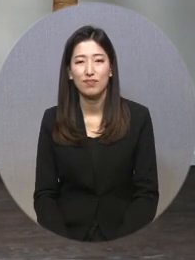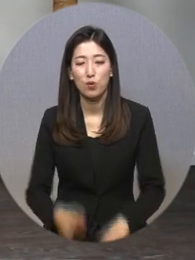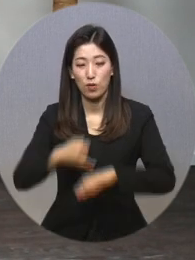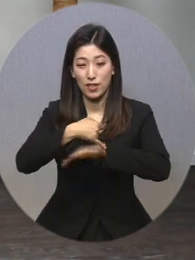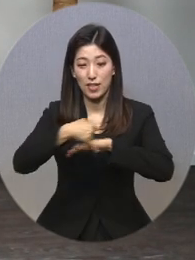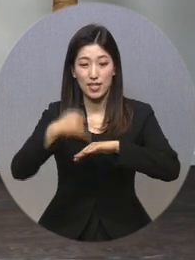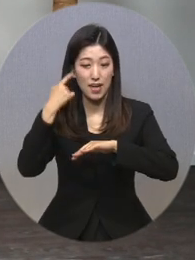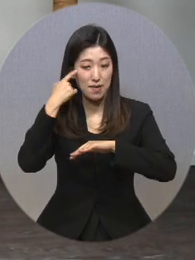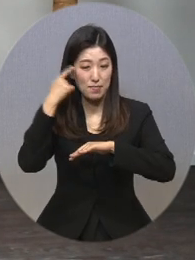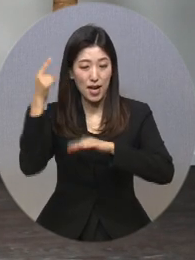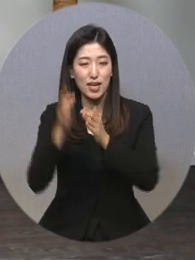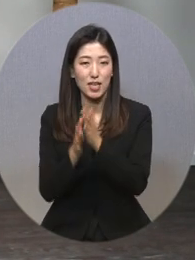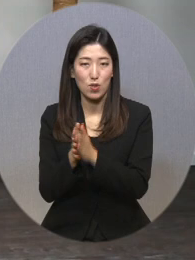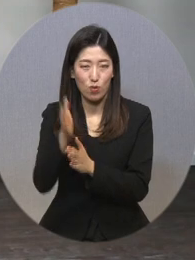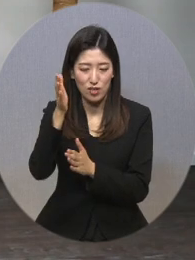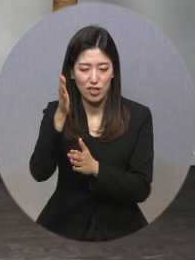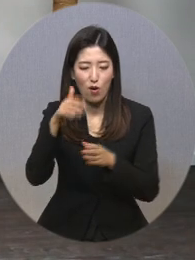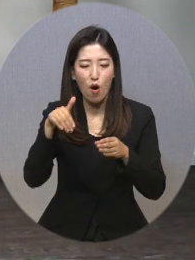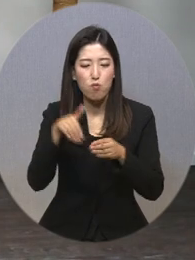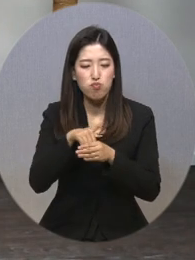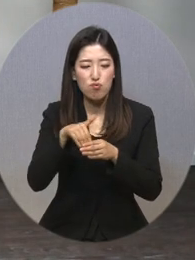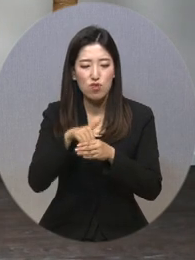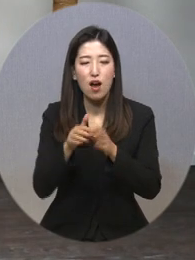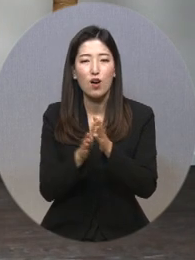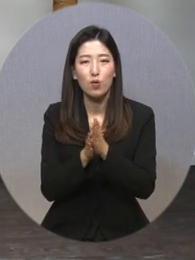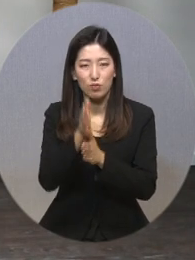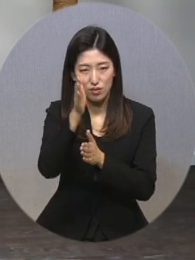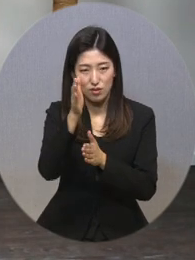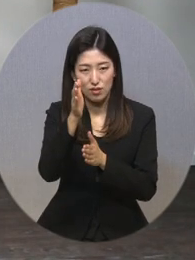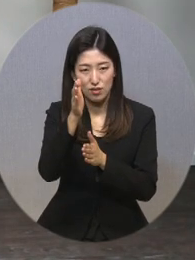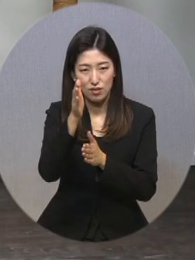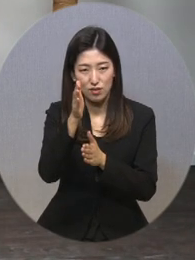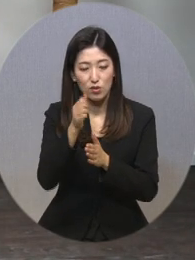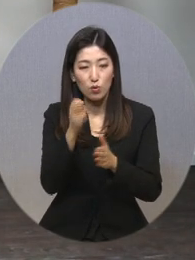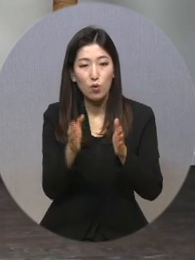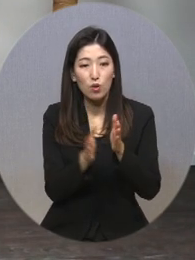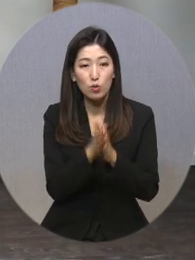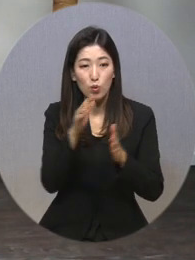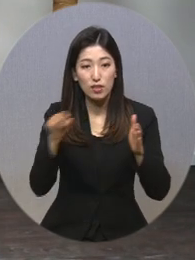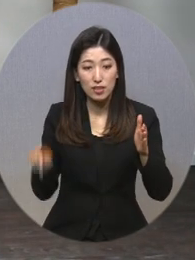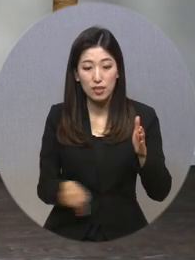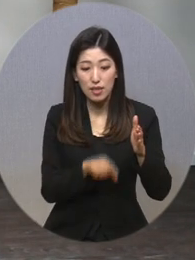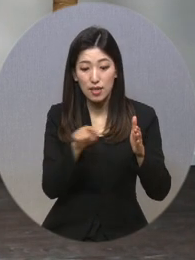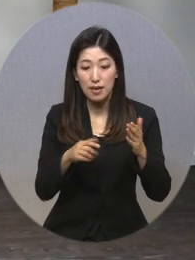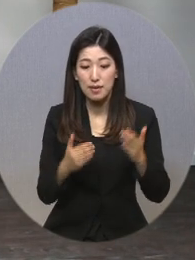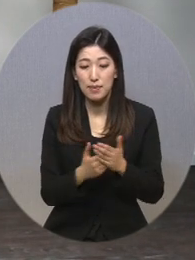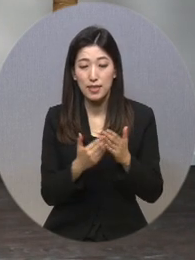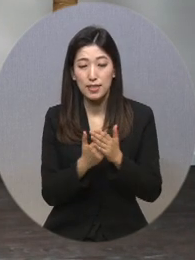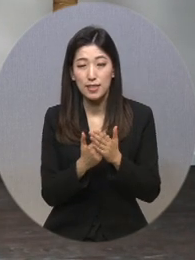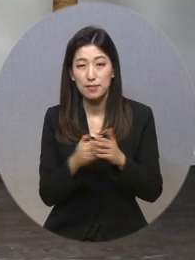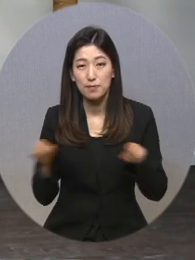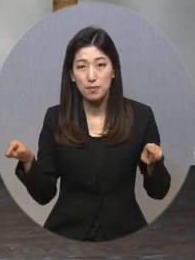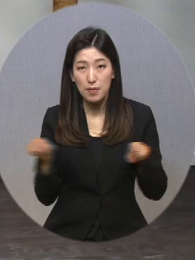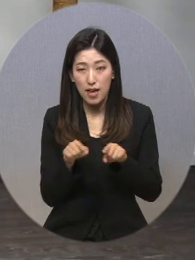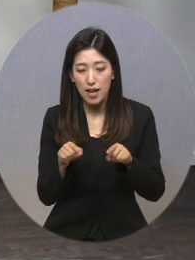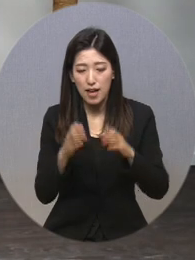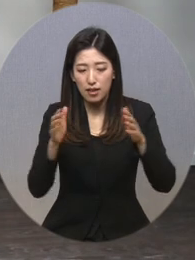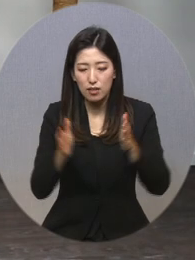도시, 문화도시, 그리고 도시의 수명을 그리고 도시의 발전시키는 것은 그